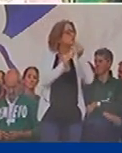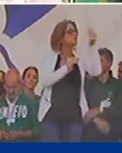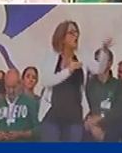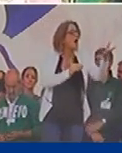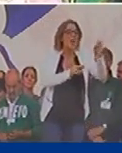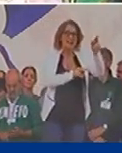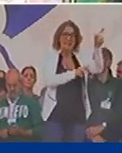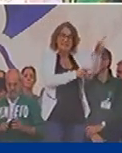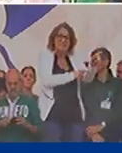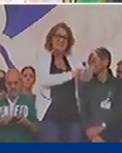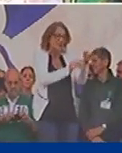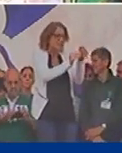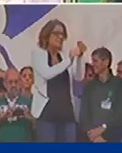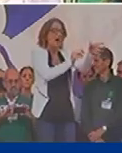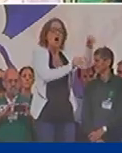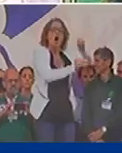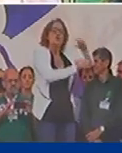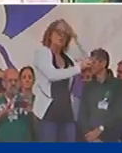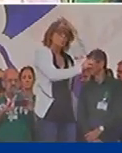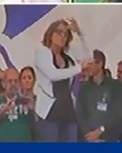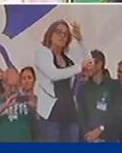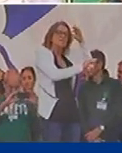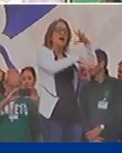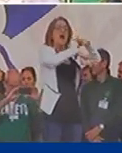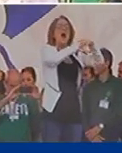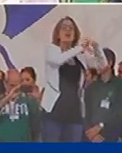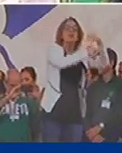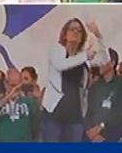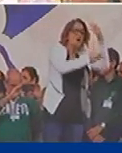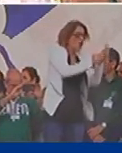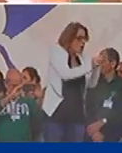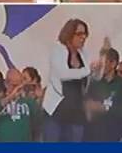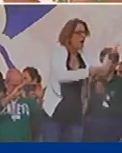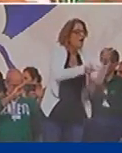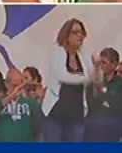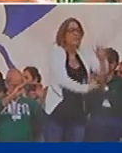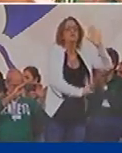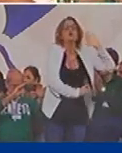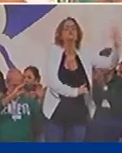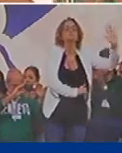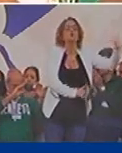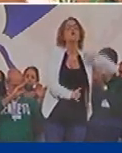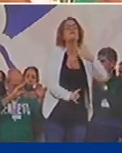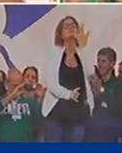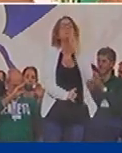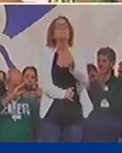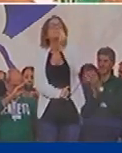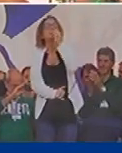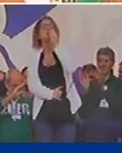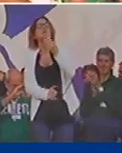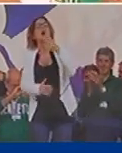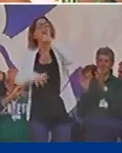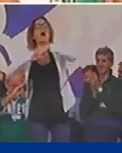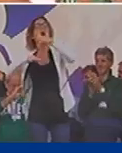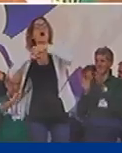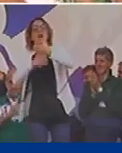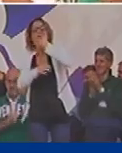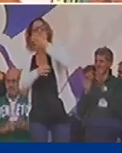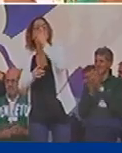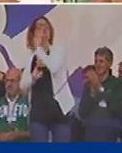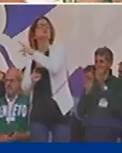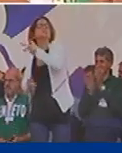Renzi l'olio della Tunisia e le arance del Marocco. Noi vogliamo mangiare le arance siciliane,